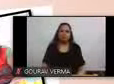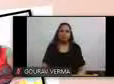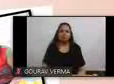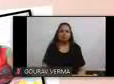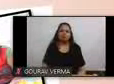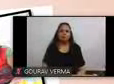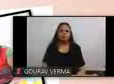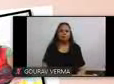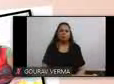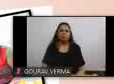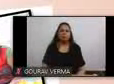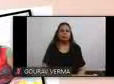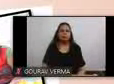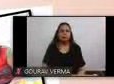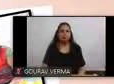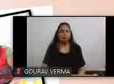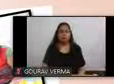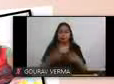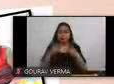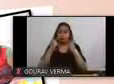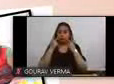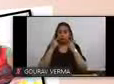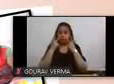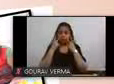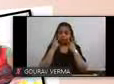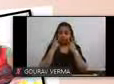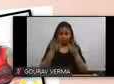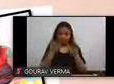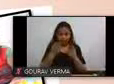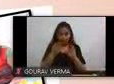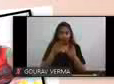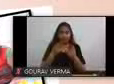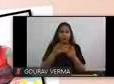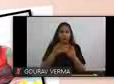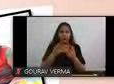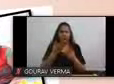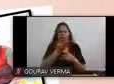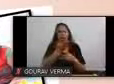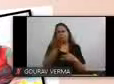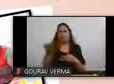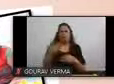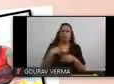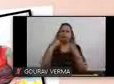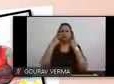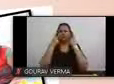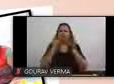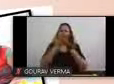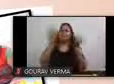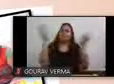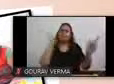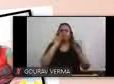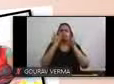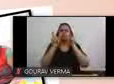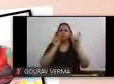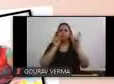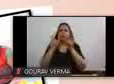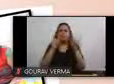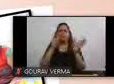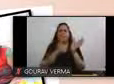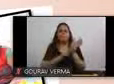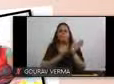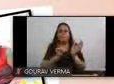See, now among the professional, this is a very common term. हम हर समय बोलते हैं multi-sensory stimulation